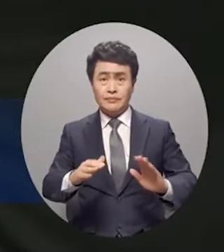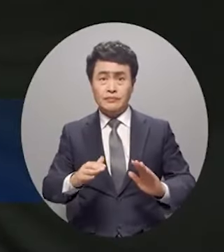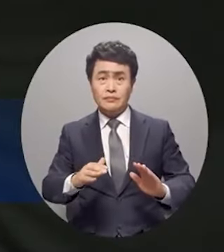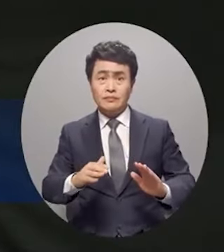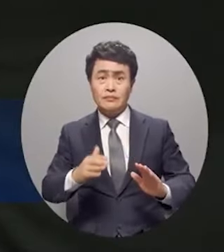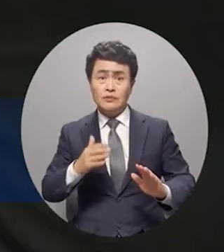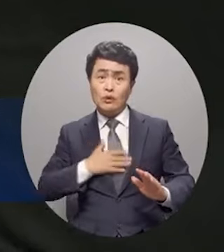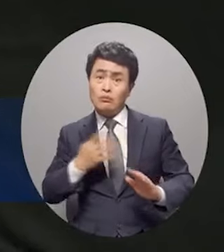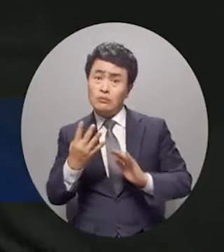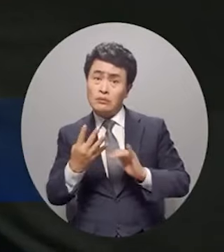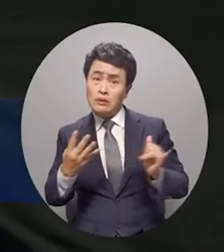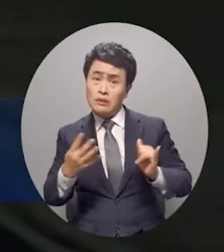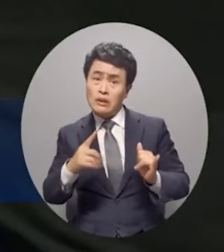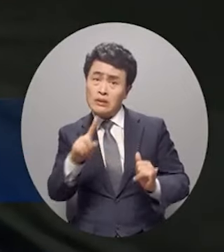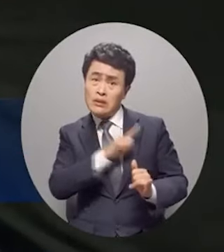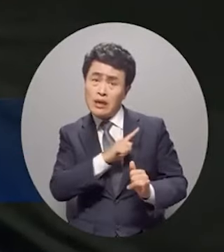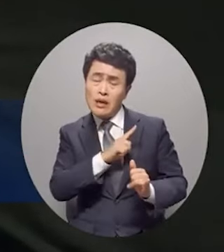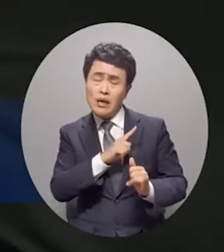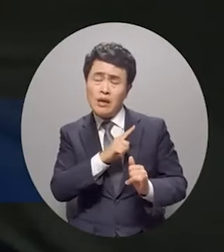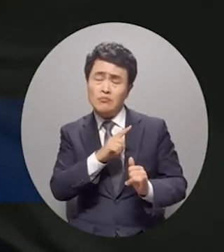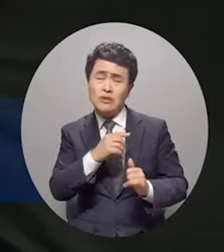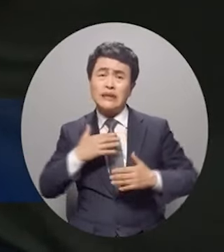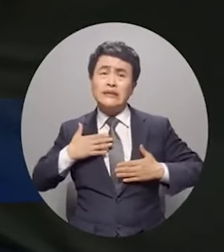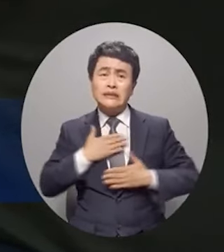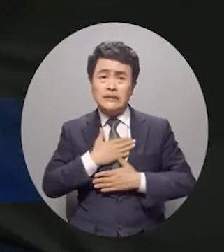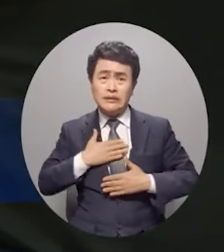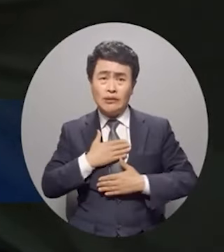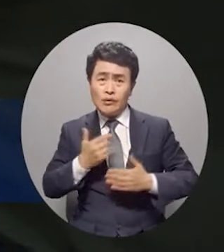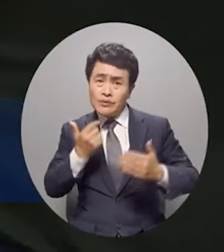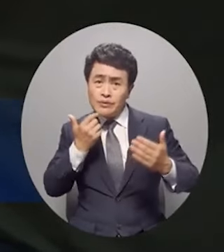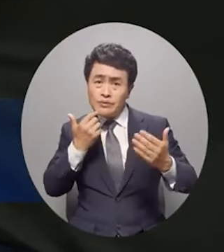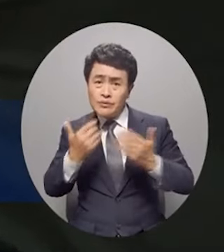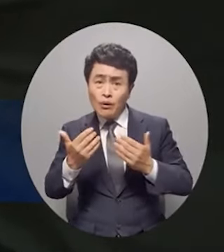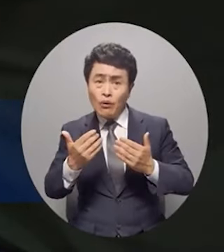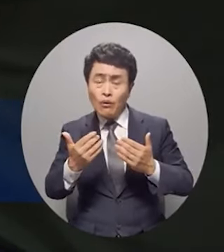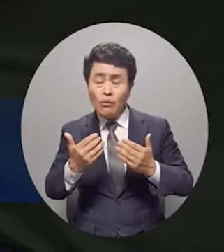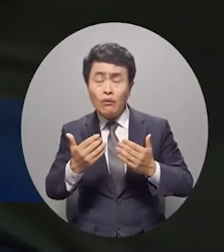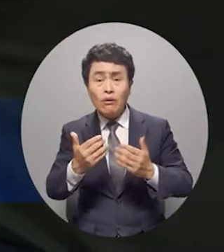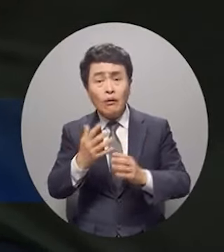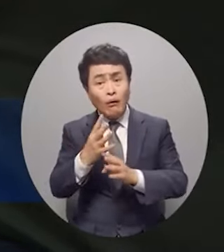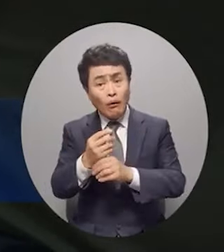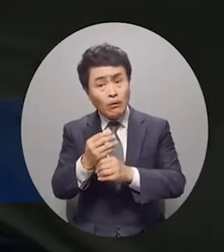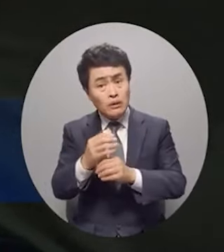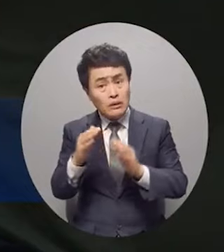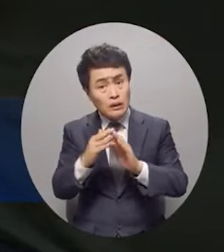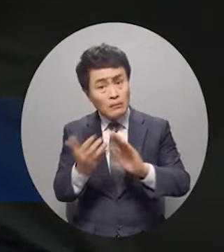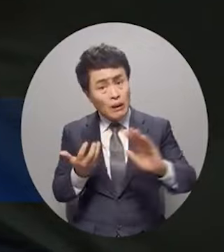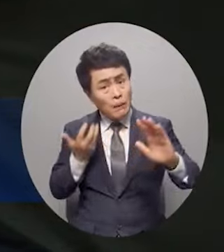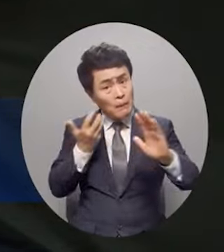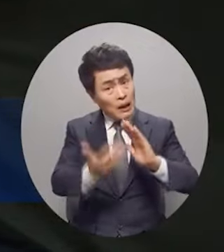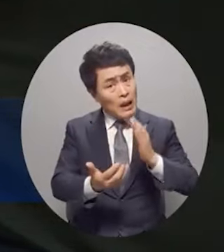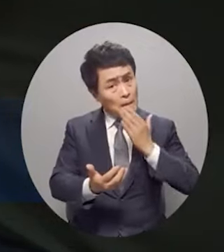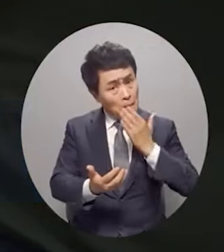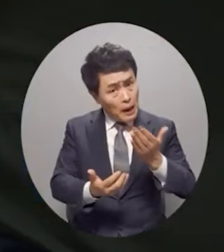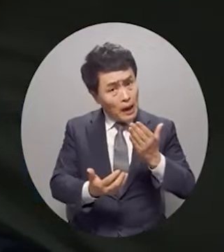제일 문제가 씻는 거죠. 아주 정확하게 복구 일정이라든지 이런 게 안